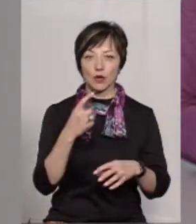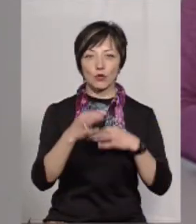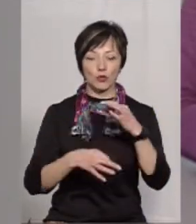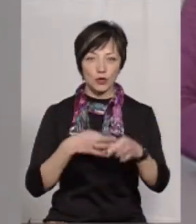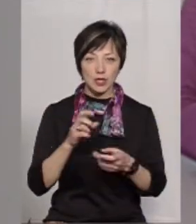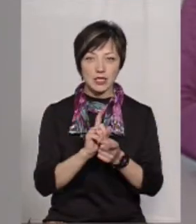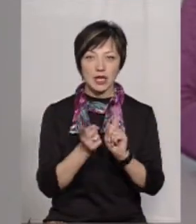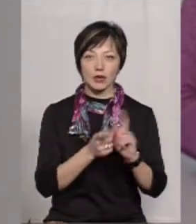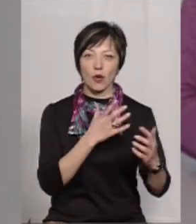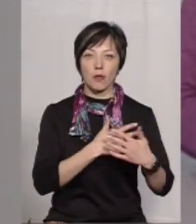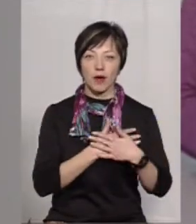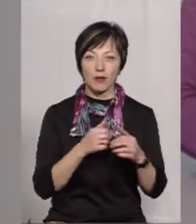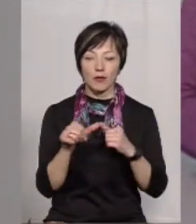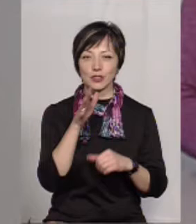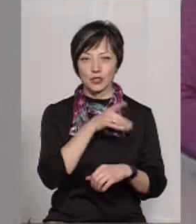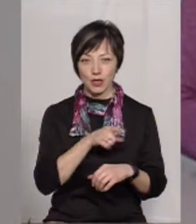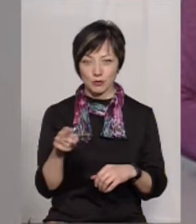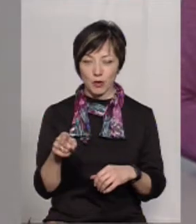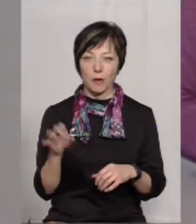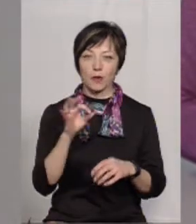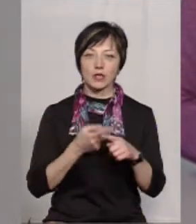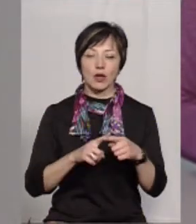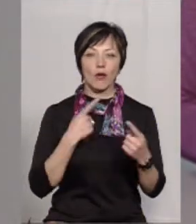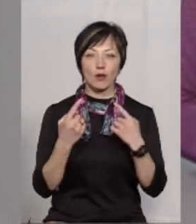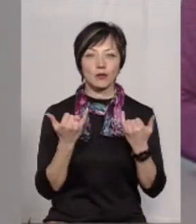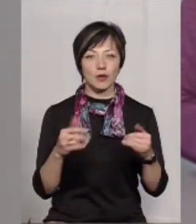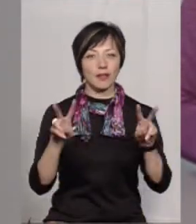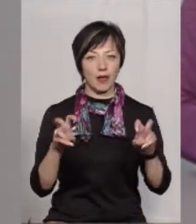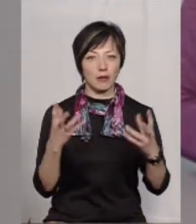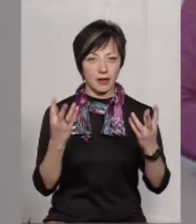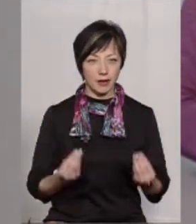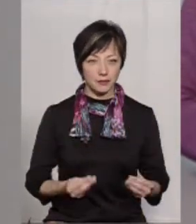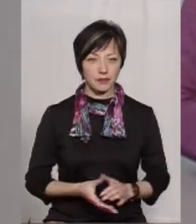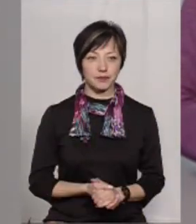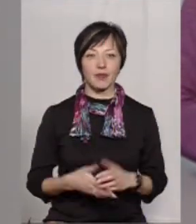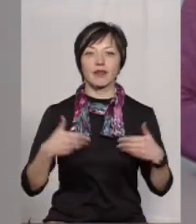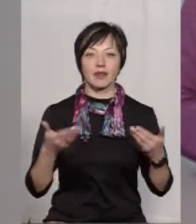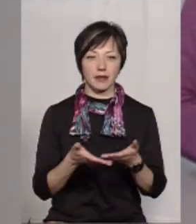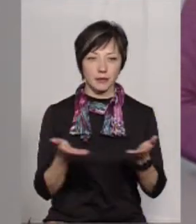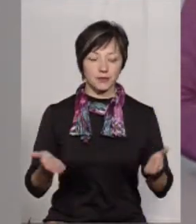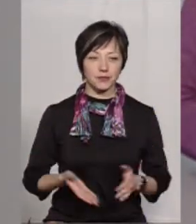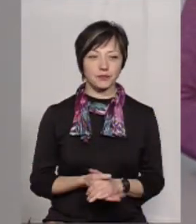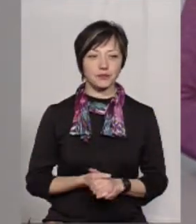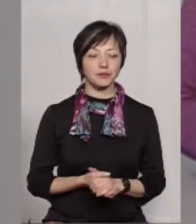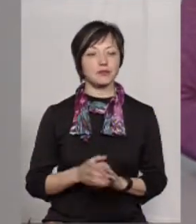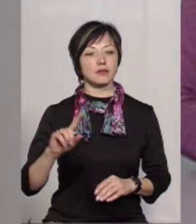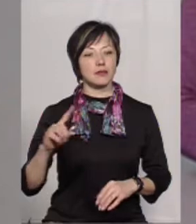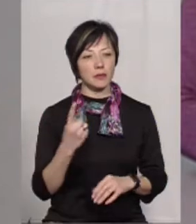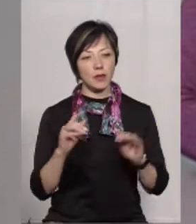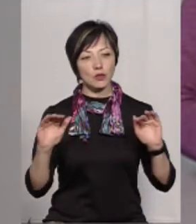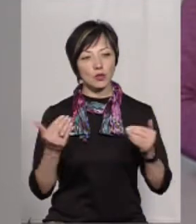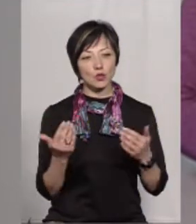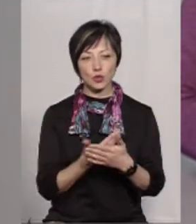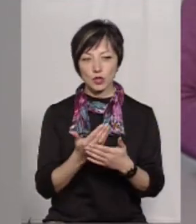добу стати коханням поза часом? Про це говоримо у темі дня. Вітаю! Спершу